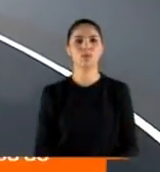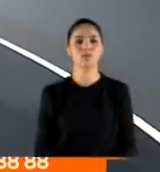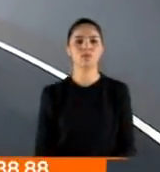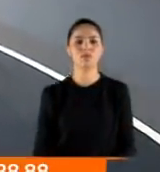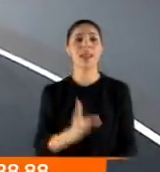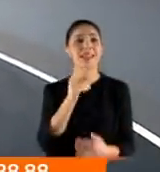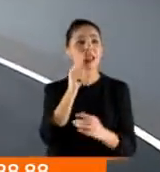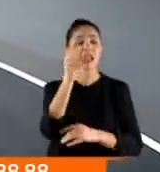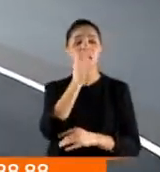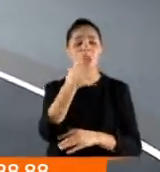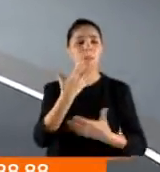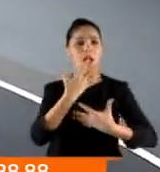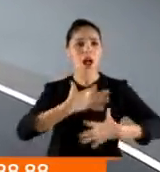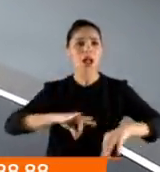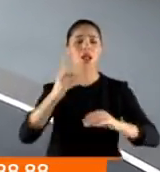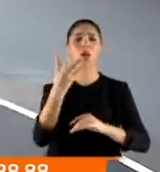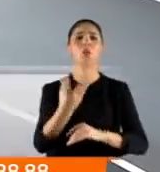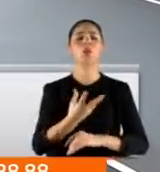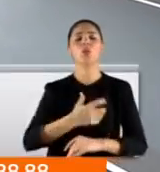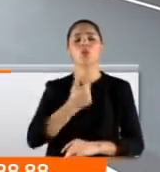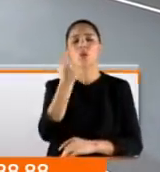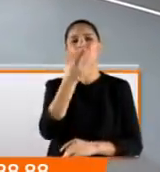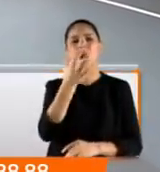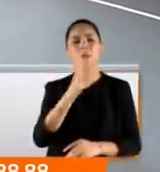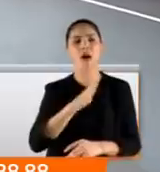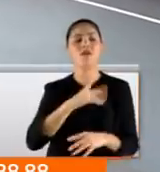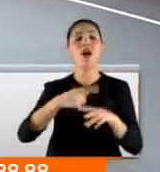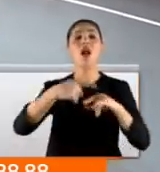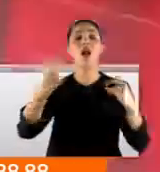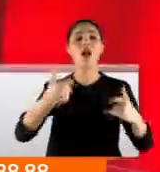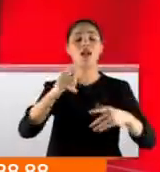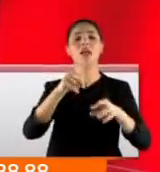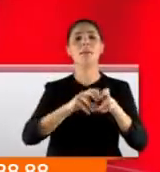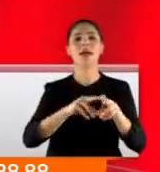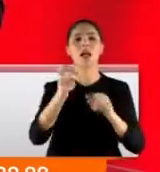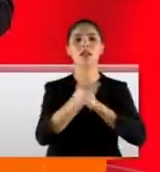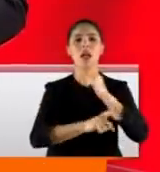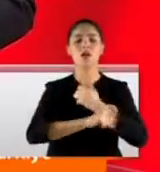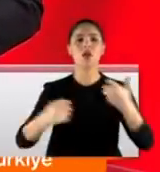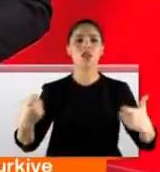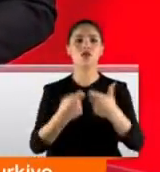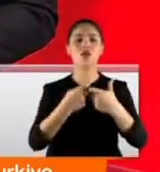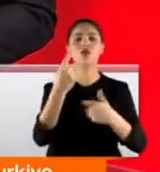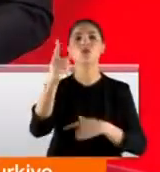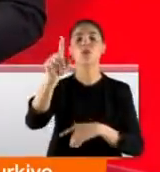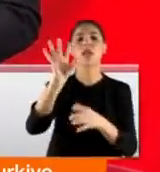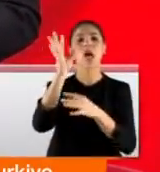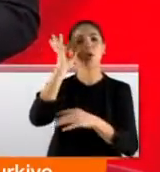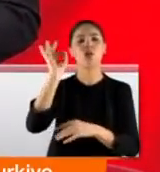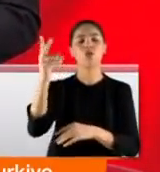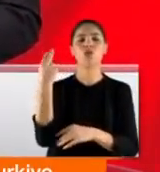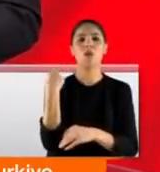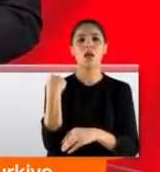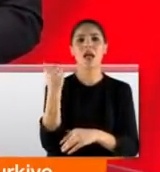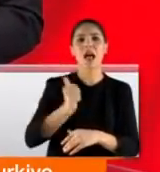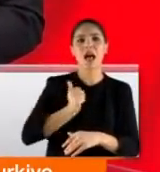Ne yazık ki bülten hazırlanırken gelen acı bir haber de var bu akşam. Hakkari'de PKK'lı teröristlerle çıkan çalışmada piyade uzman çavuş